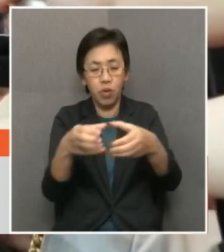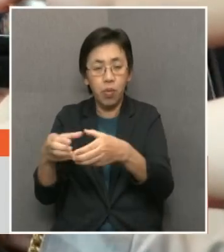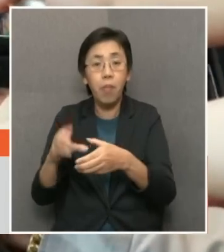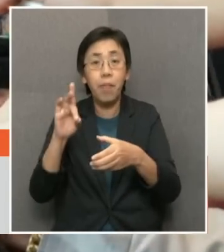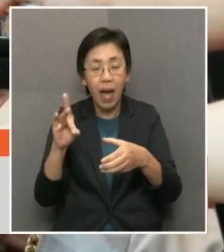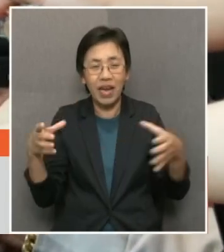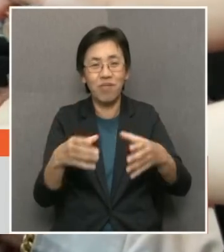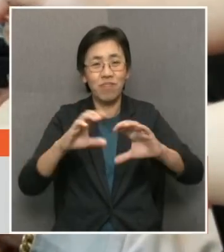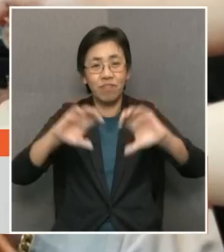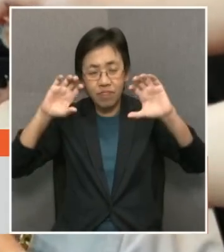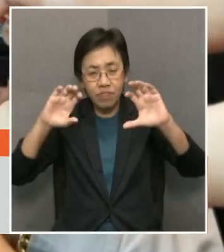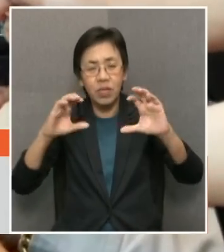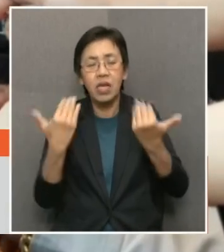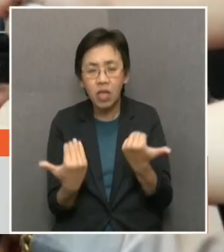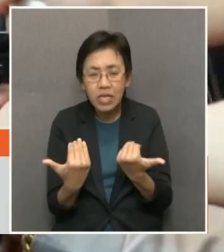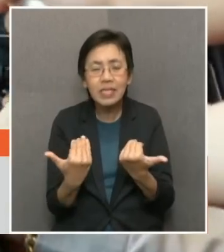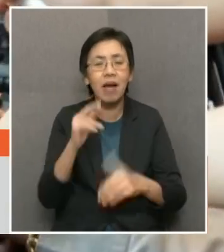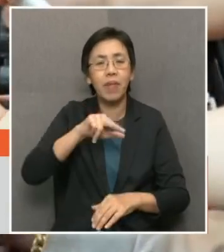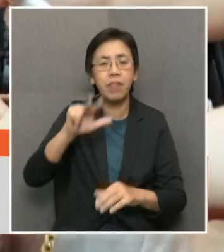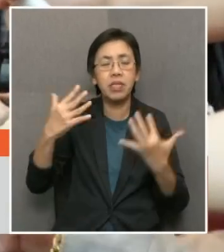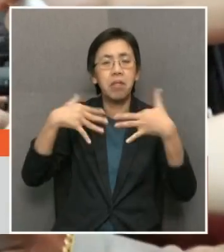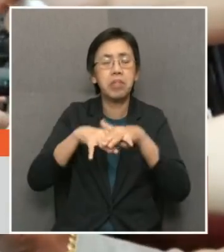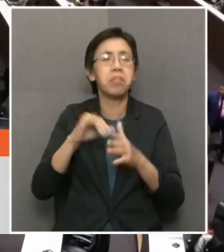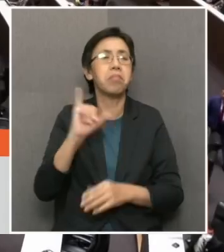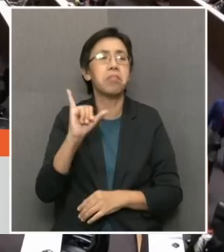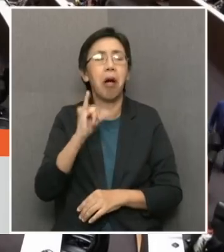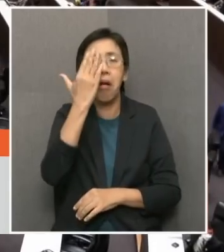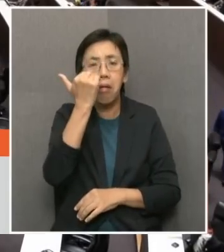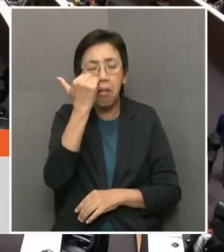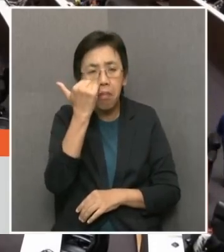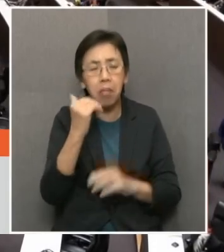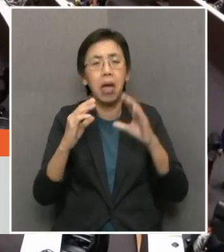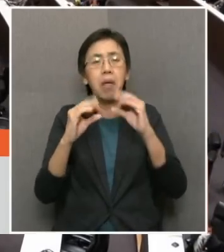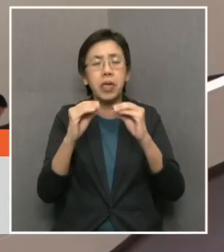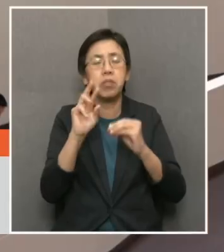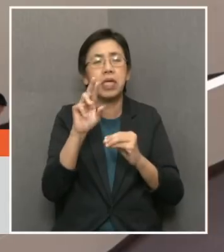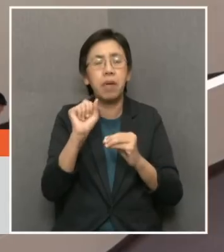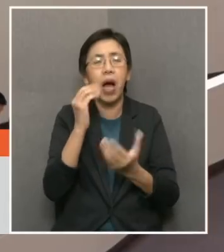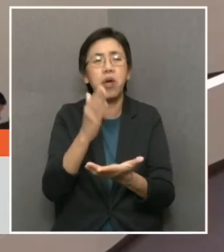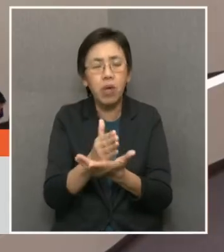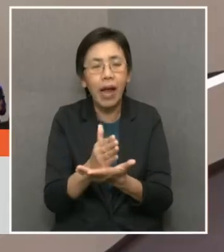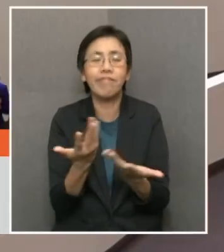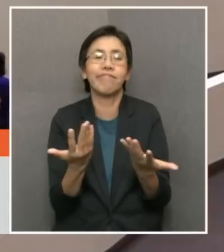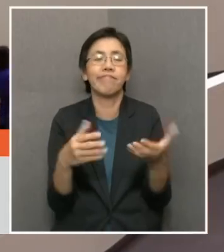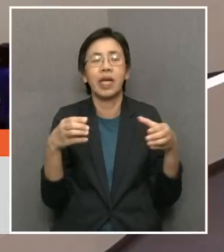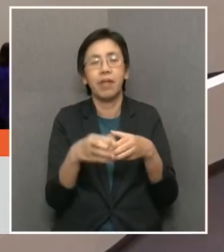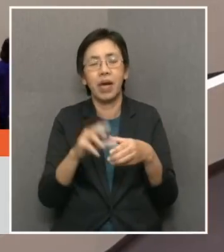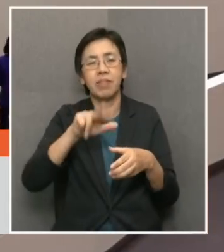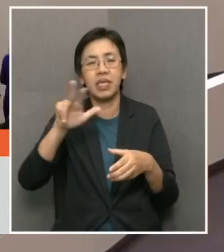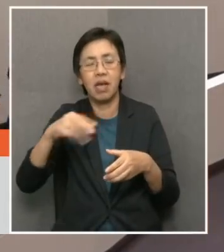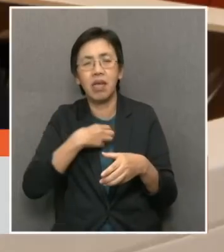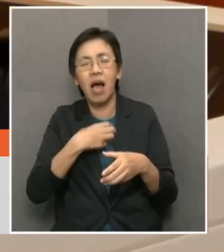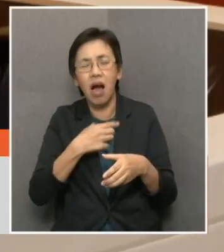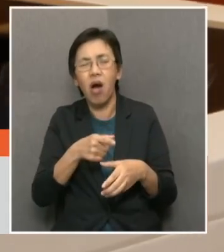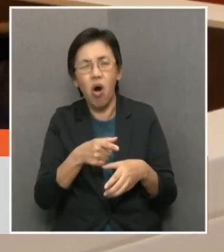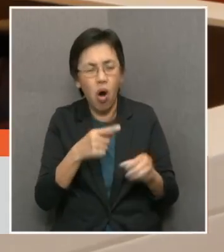นี้ยังไม่ได้รับการประสานงานจากพรรคเพื่อไทยเนื่องจากมีการงดการประชุมสภาไปด้วยพรรคเพื่อไทยน่าจะต้องการระยะเวลาพอสม